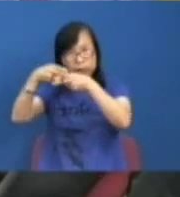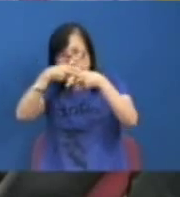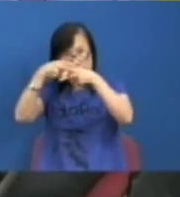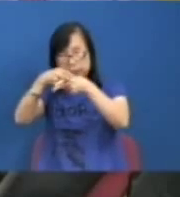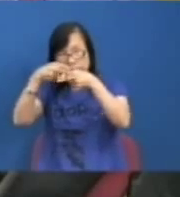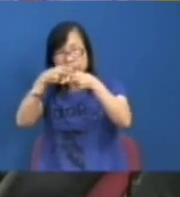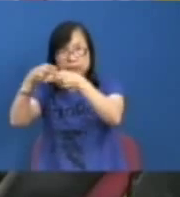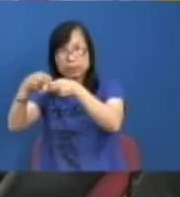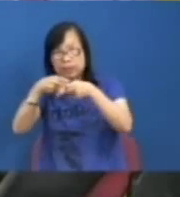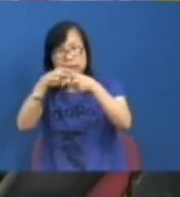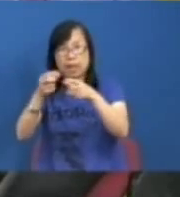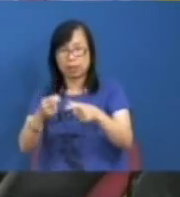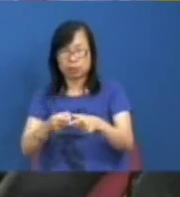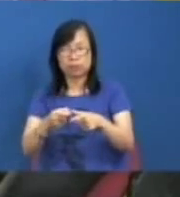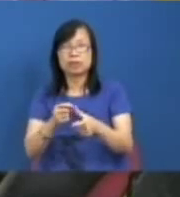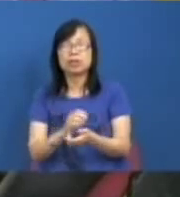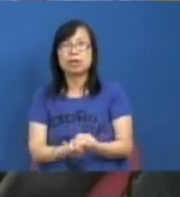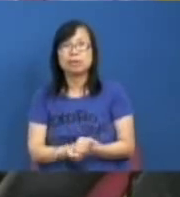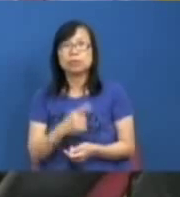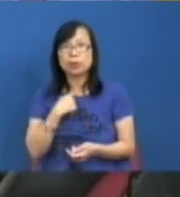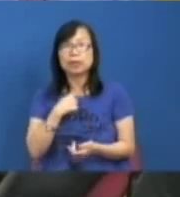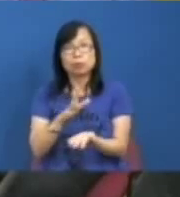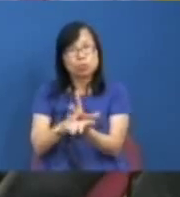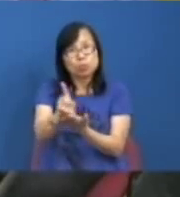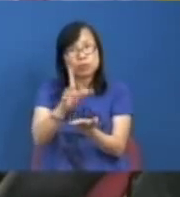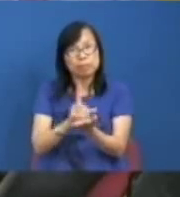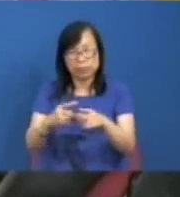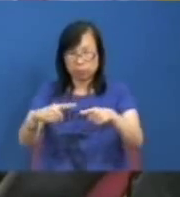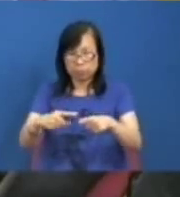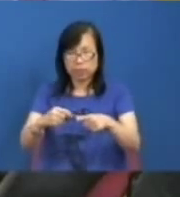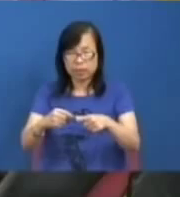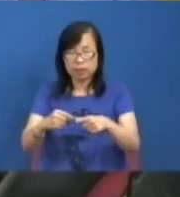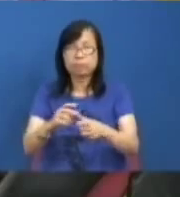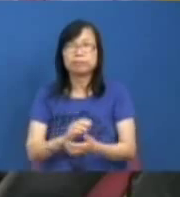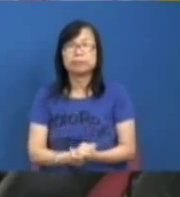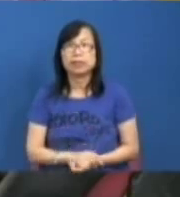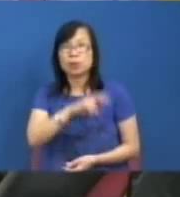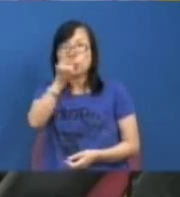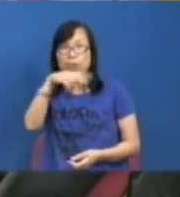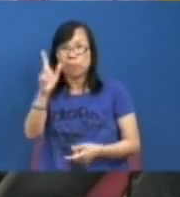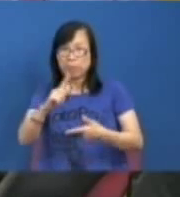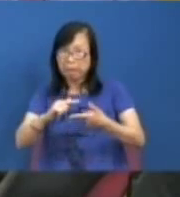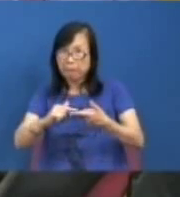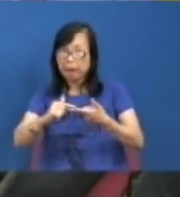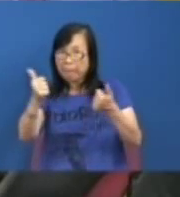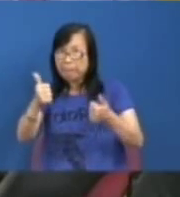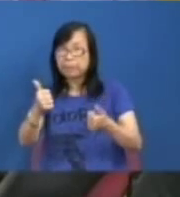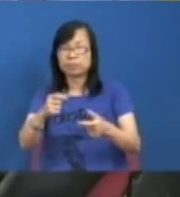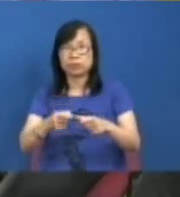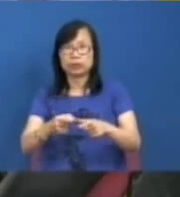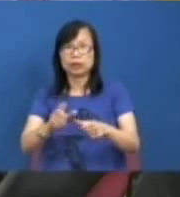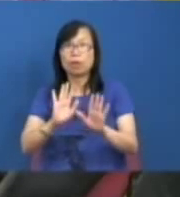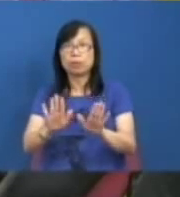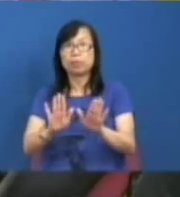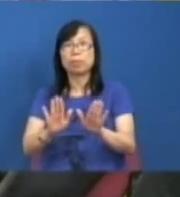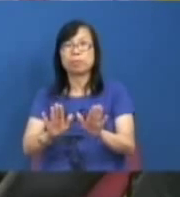嘅攝影嘅公司嘅，係呢啲都係啲專業公司嚟嘅。咁我諗咧。如果揾得啱呢啲咁嘅專業公司咧，係可以幫